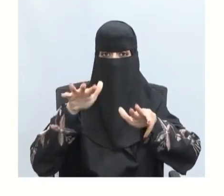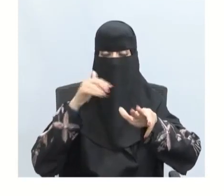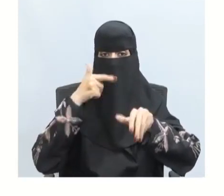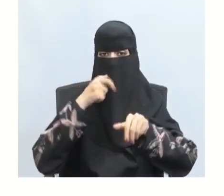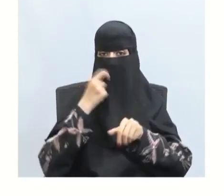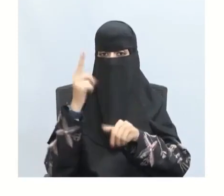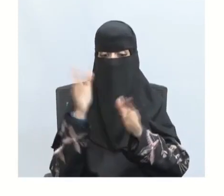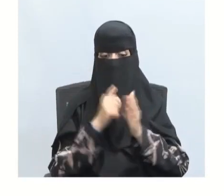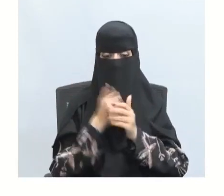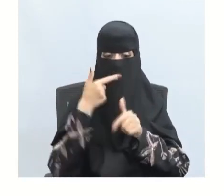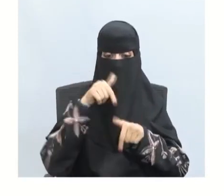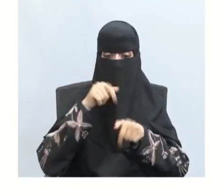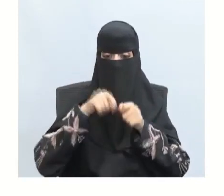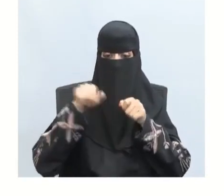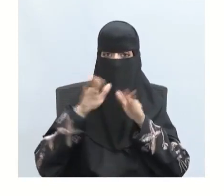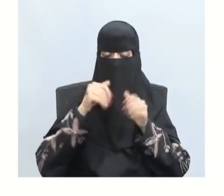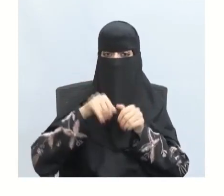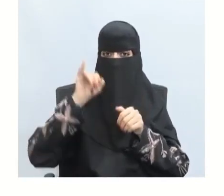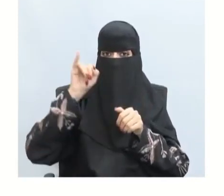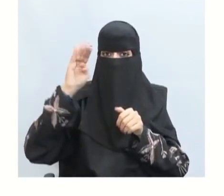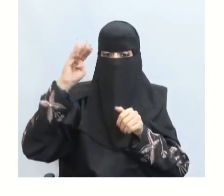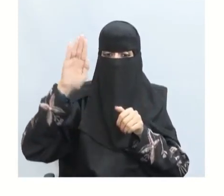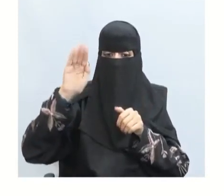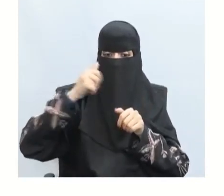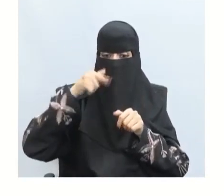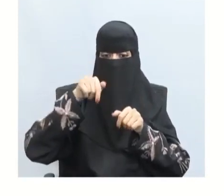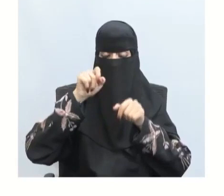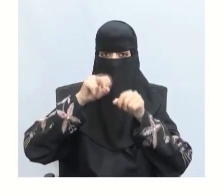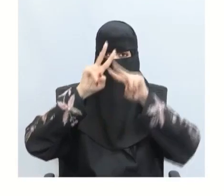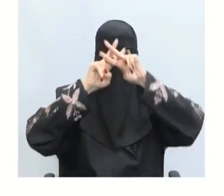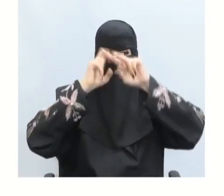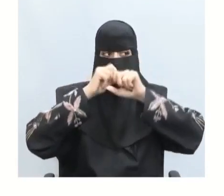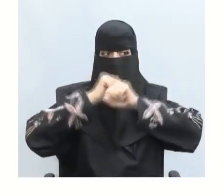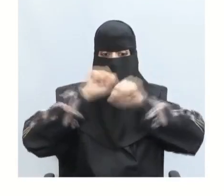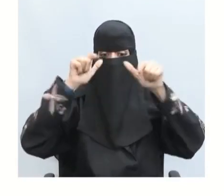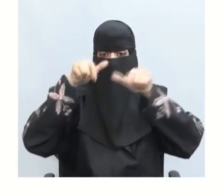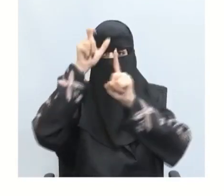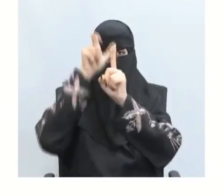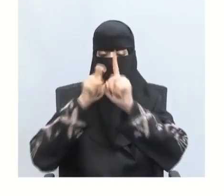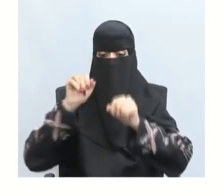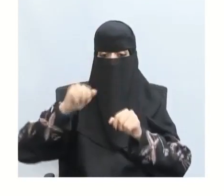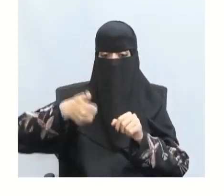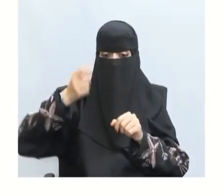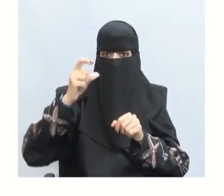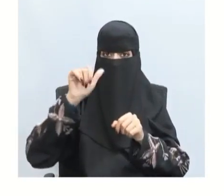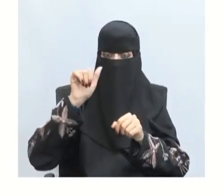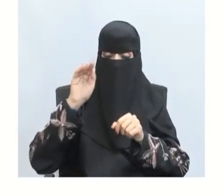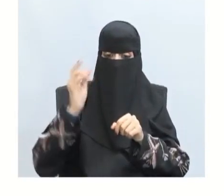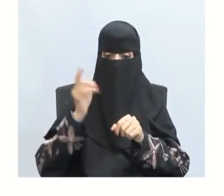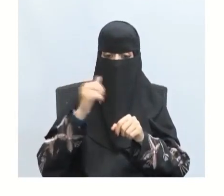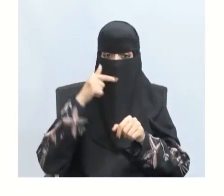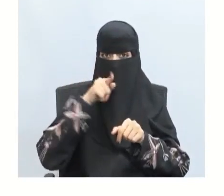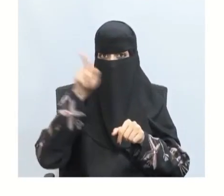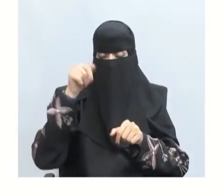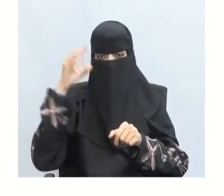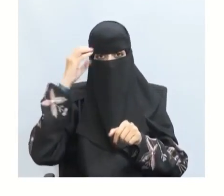تطرقنا الى مجسات النجوم المتفجره وتطرقنا الى العالم ادم ريس والل ذكرنا بانه هو عالم